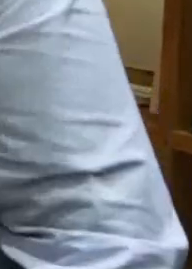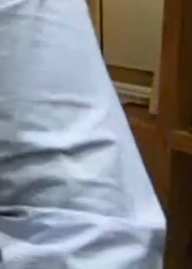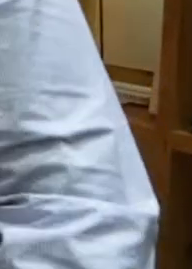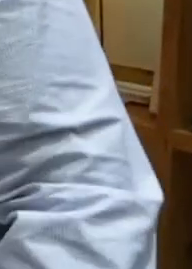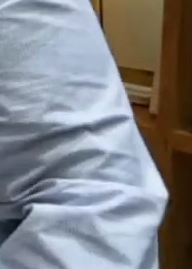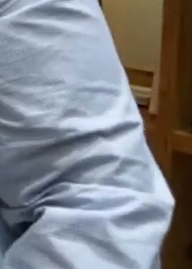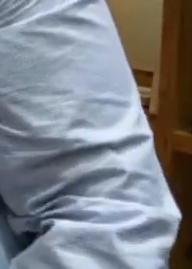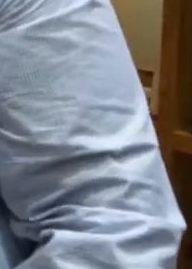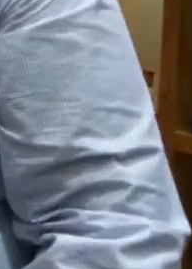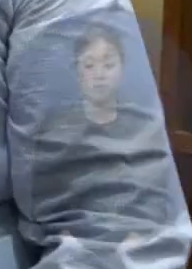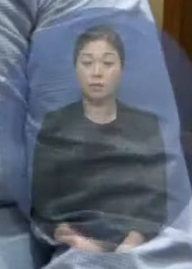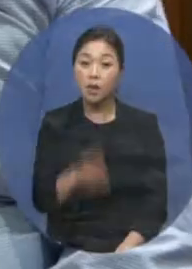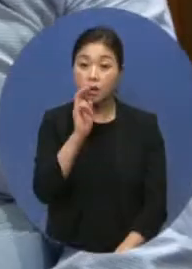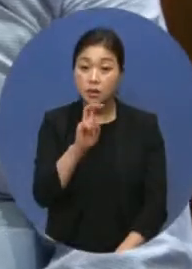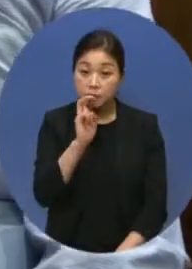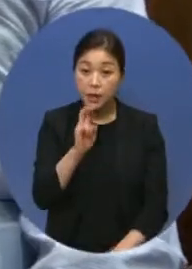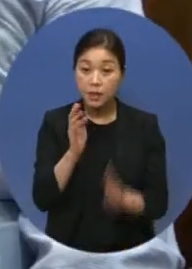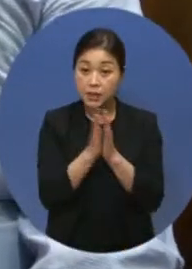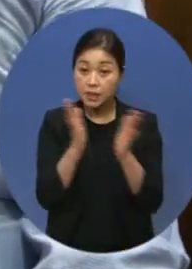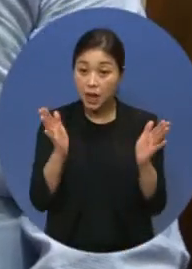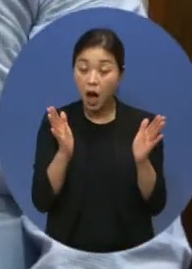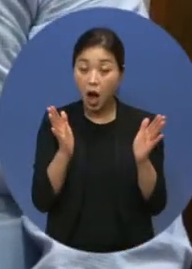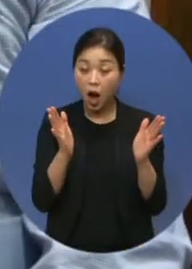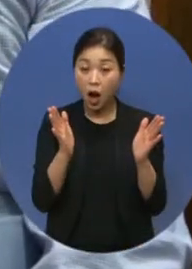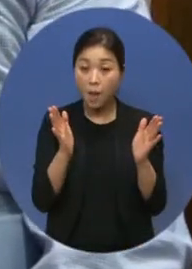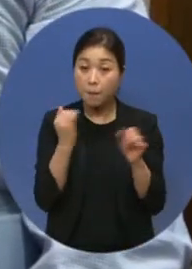그 음악 시작한 지는 얼마나 됐어요?